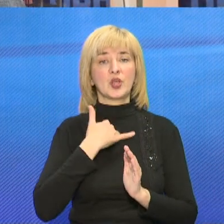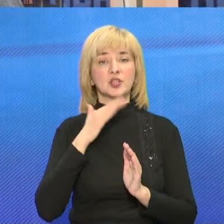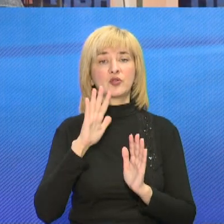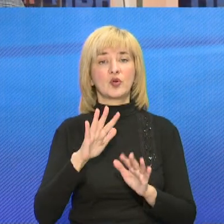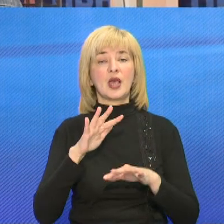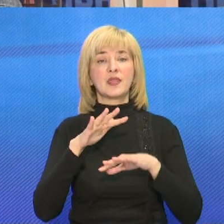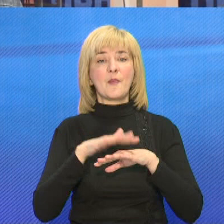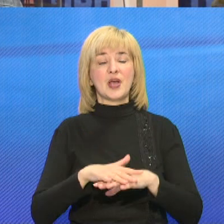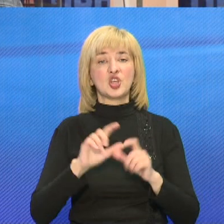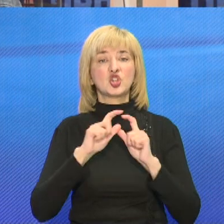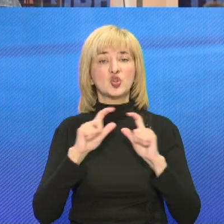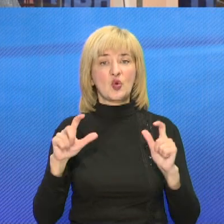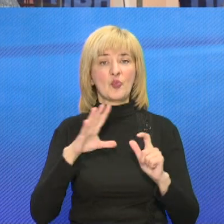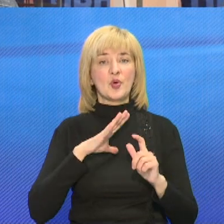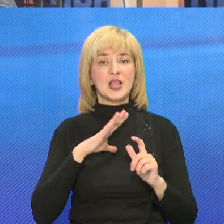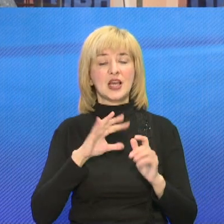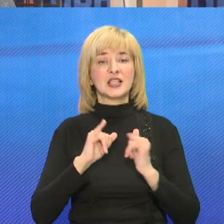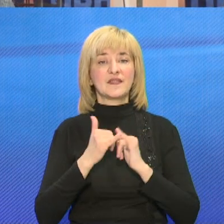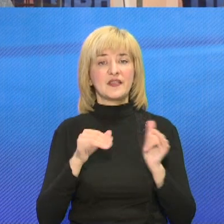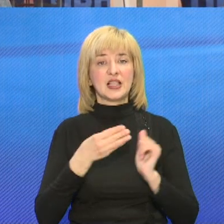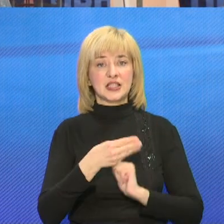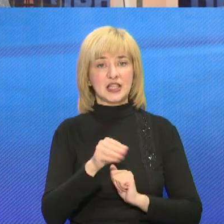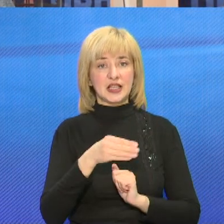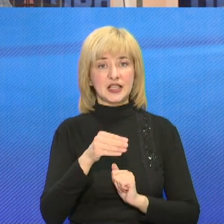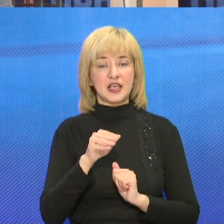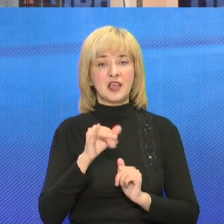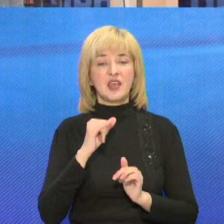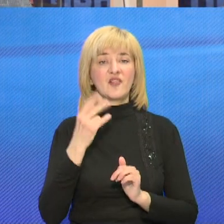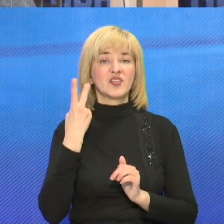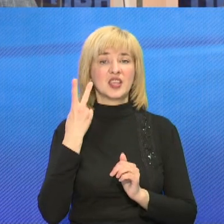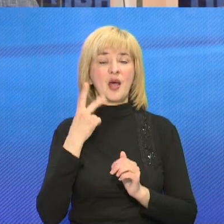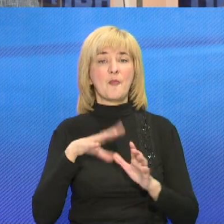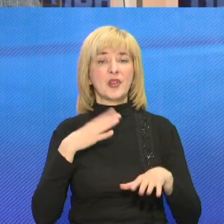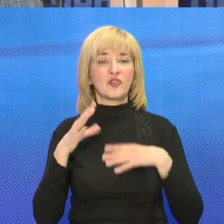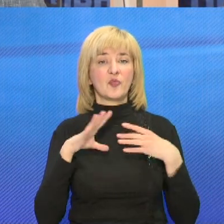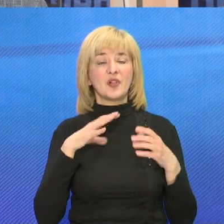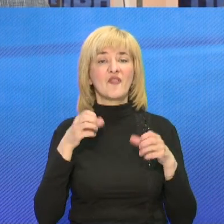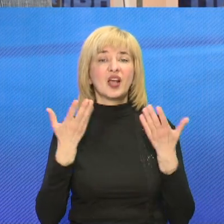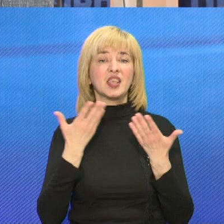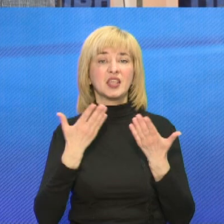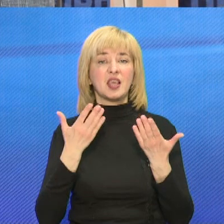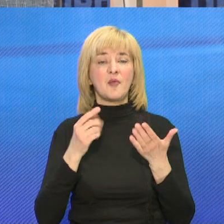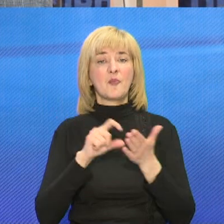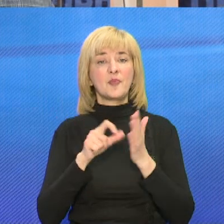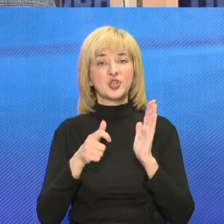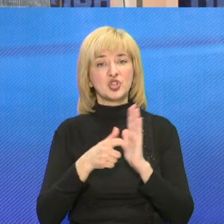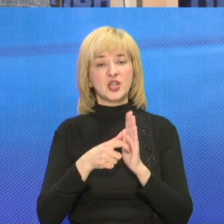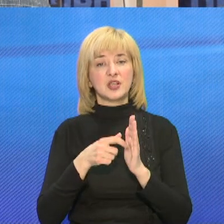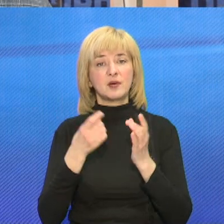настольный теннис, и все время эта подготовка велась в каких-то приспособленных помещениях. А сейчас, видите, у нас появляется свой собственный